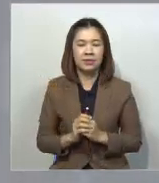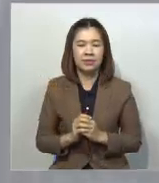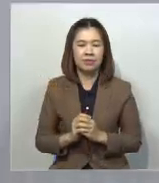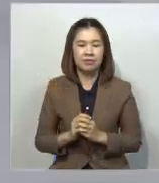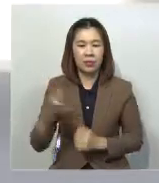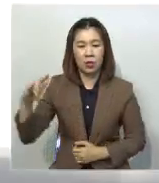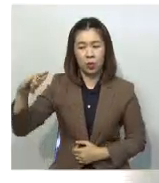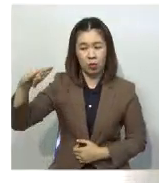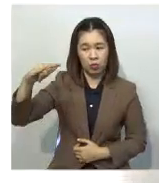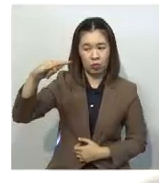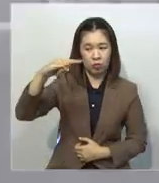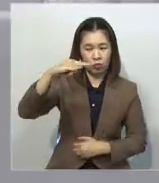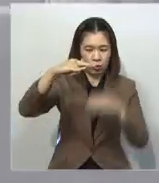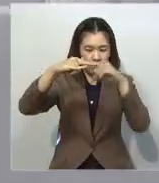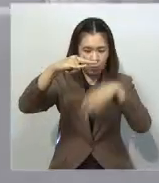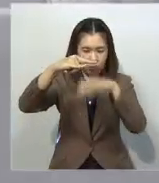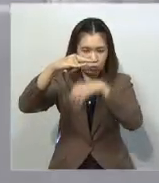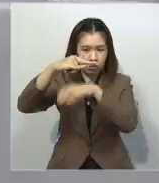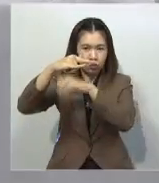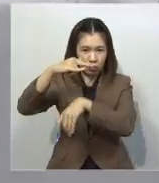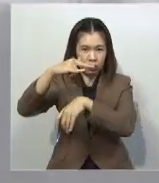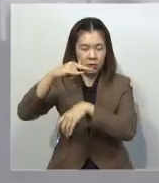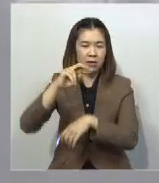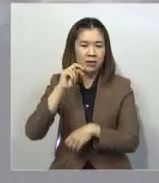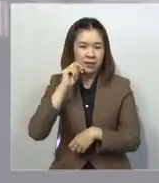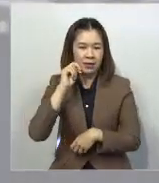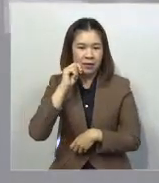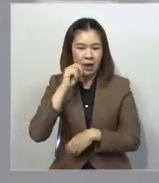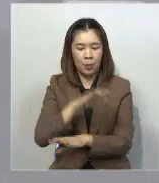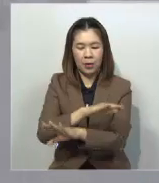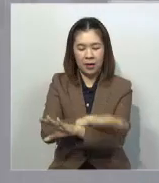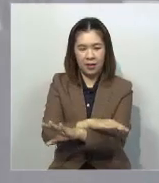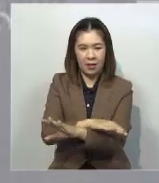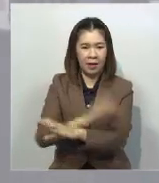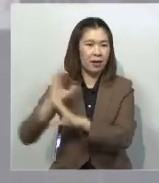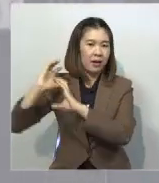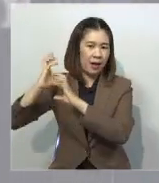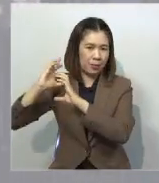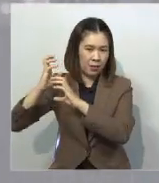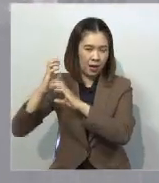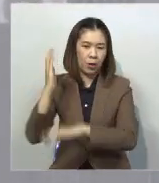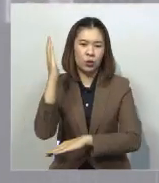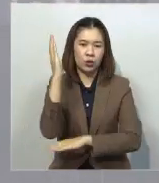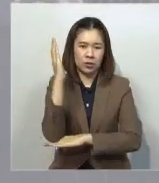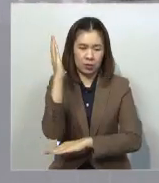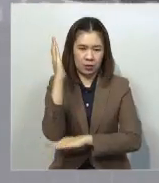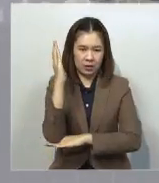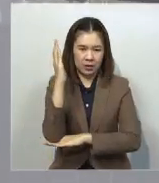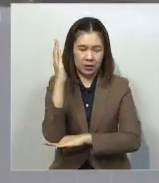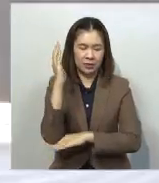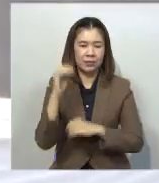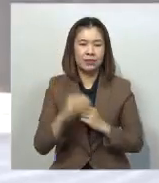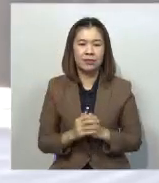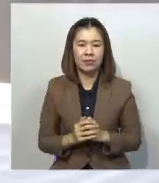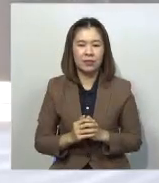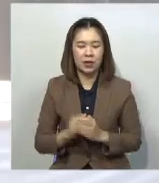ไปโปรยละอองน้ำเป็นจุดต่อไปและจากนั้นก็จะเป็นบริเวณ5แยกลาดพร้าวบริเวณอนุสาวรีย์รัชกาลที่